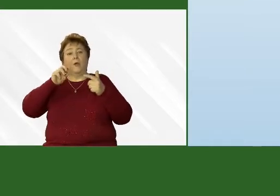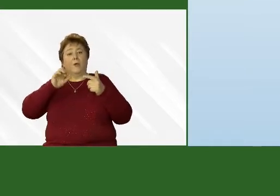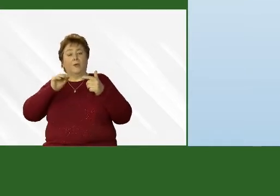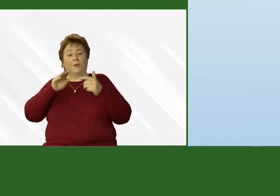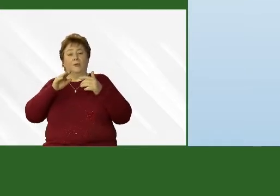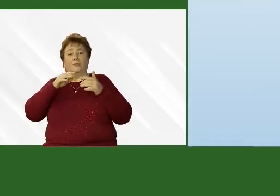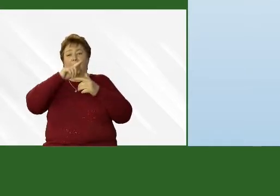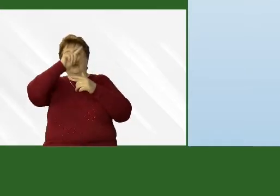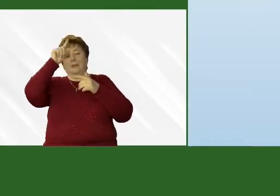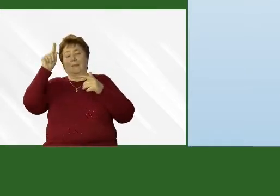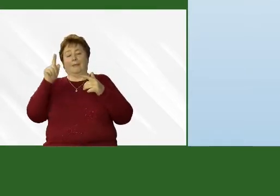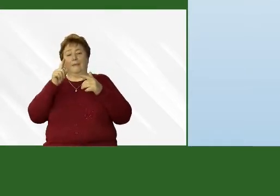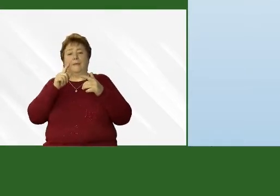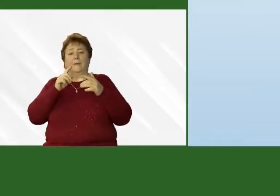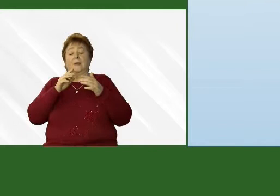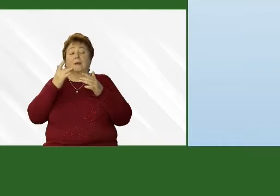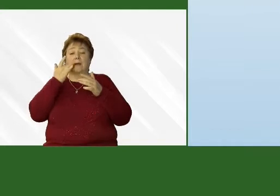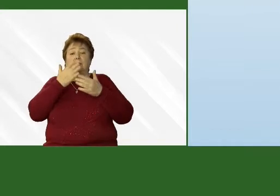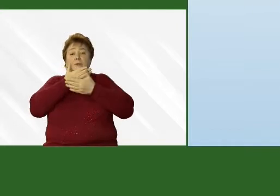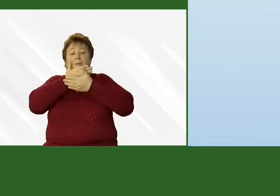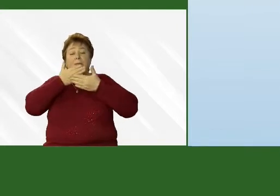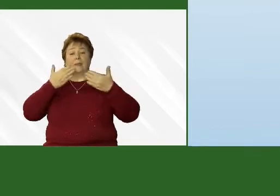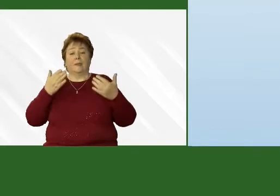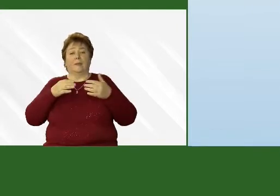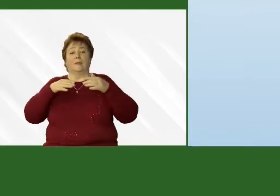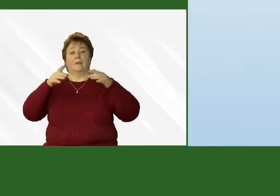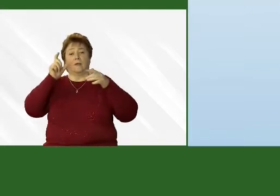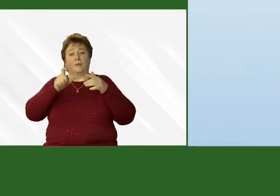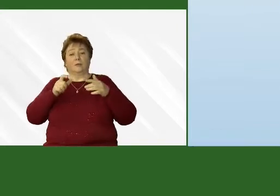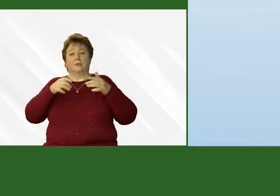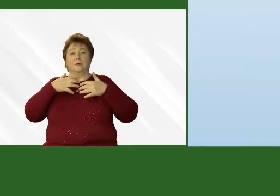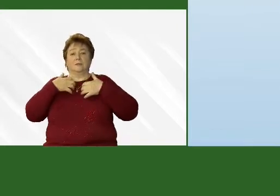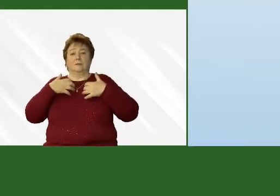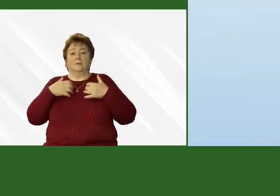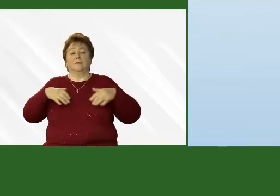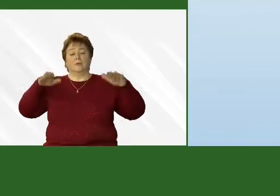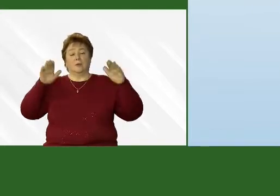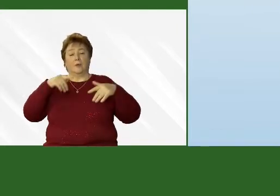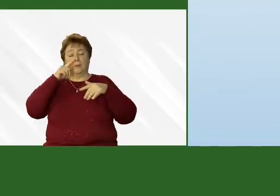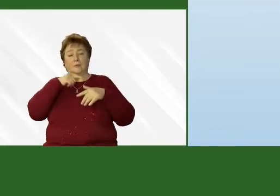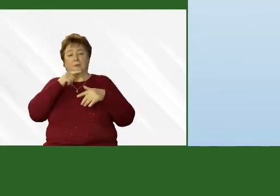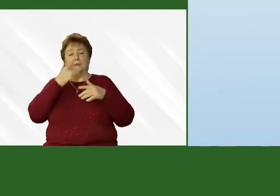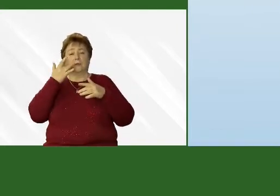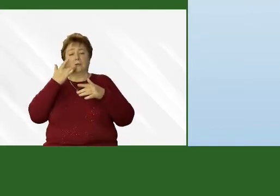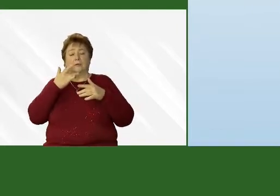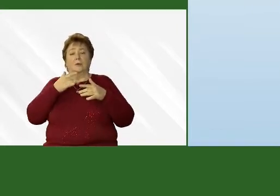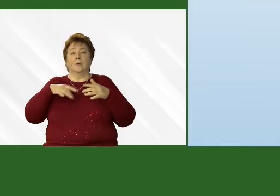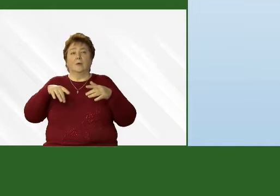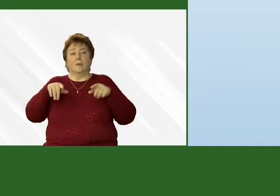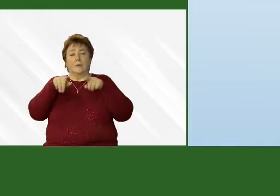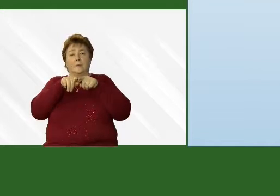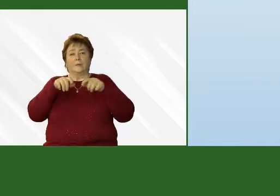неба, в котором нет людей, нет птиц и животных, в котором